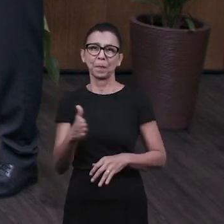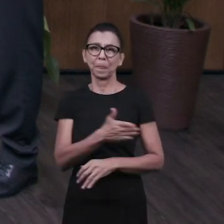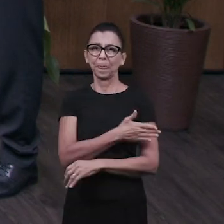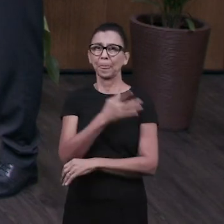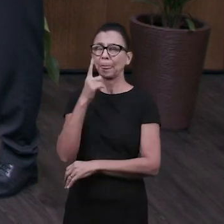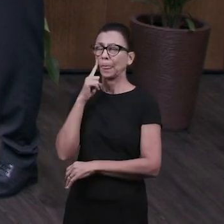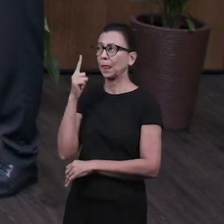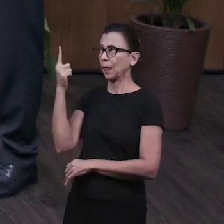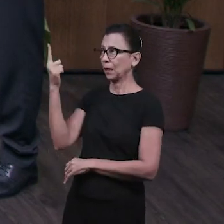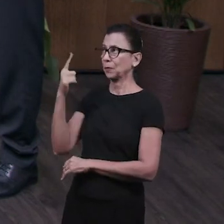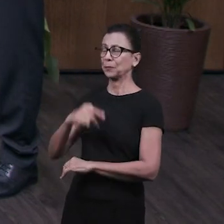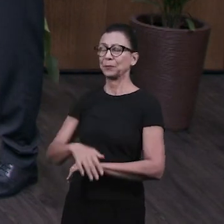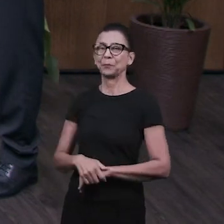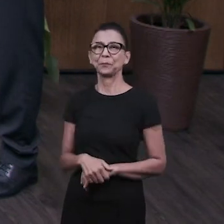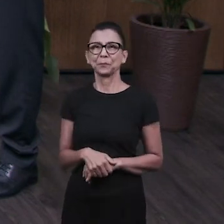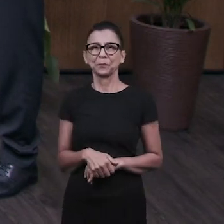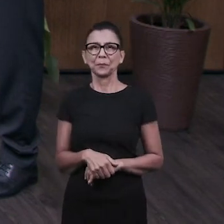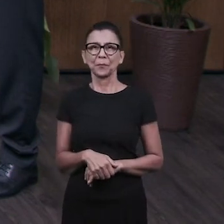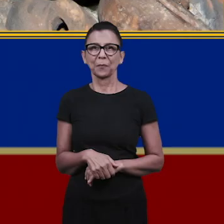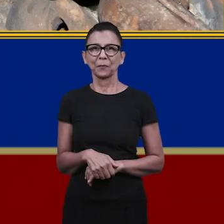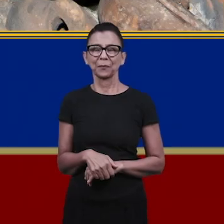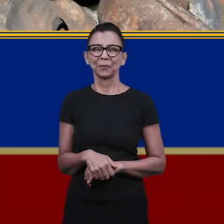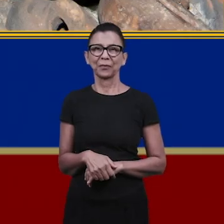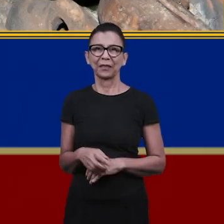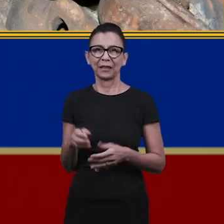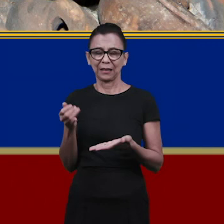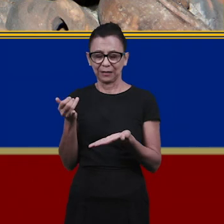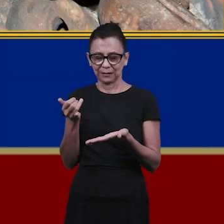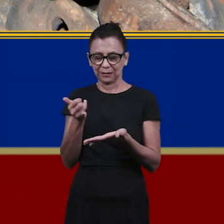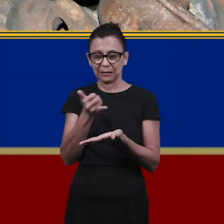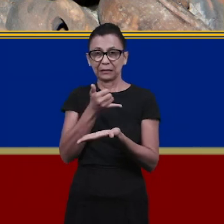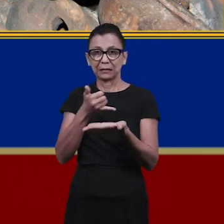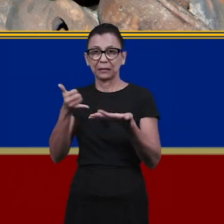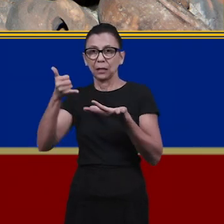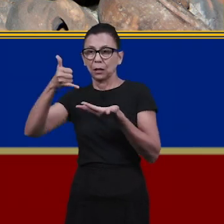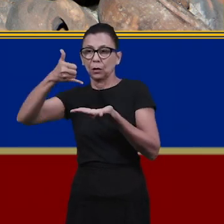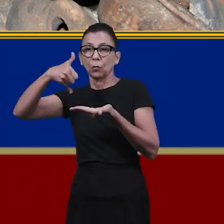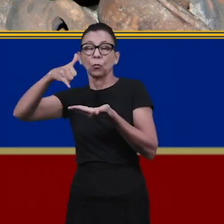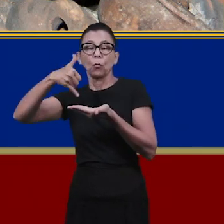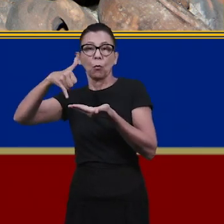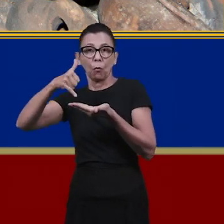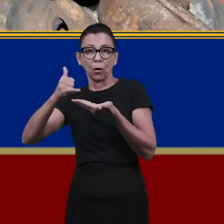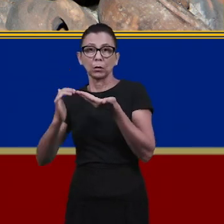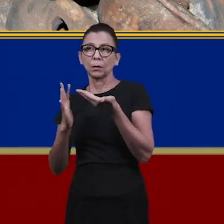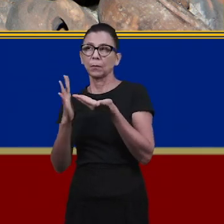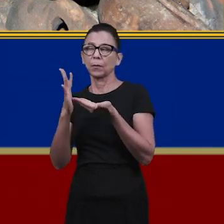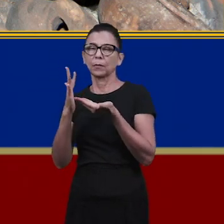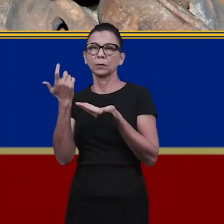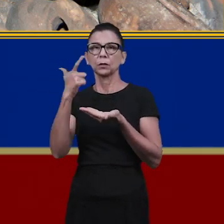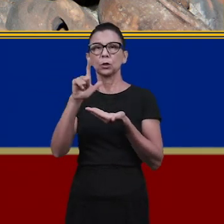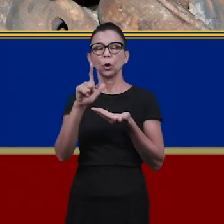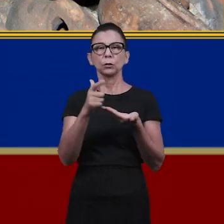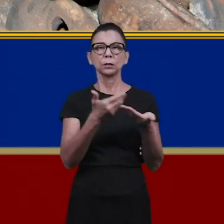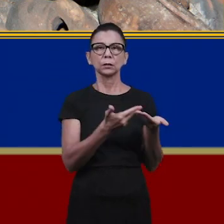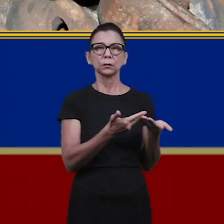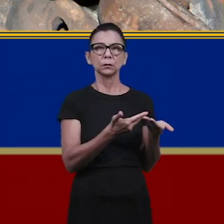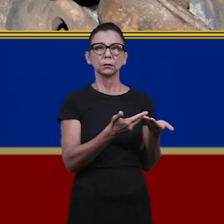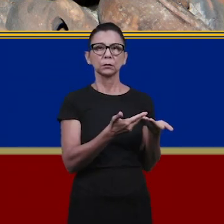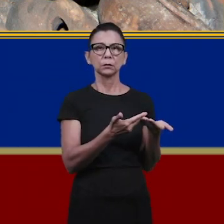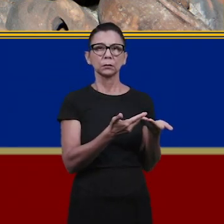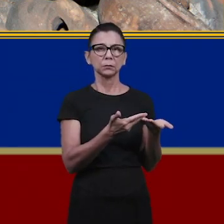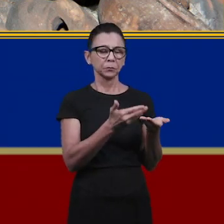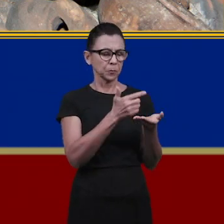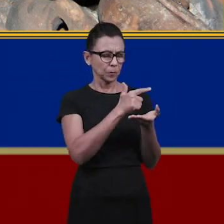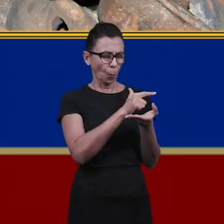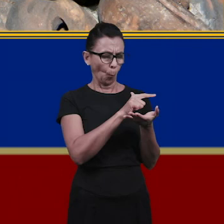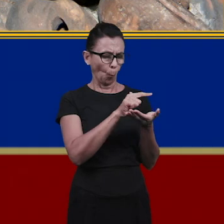autres, elles sont vides, sèches, sans lumière, inutiles. Mais